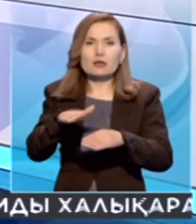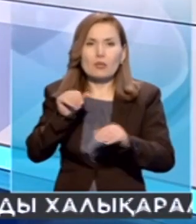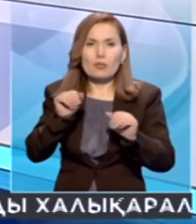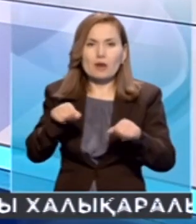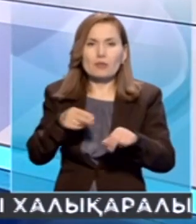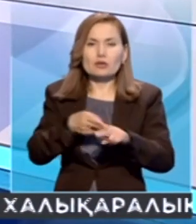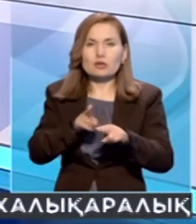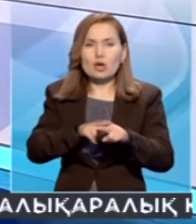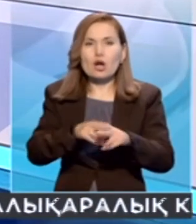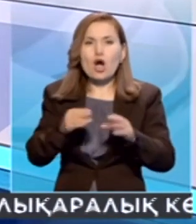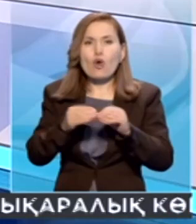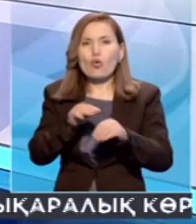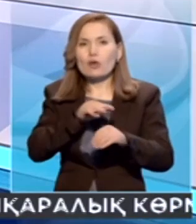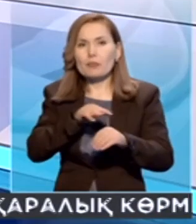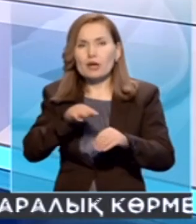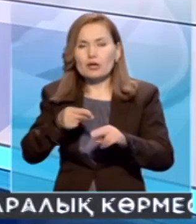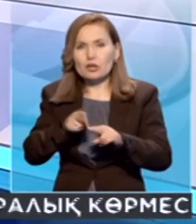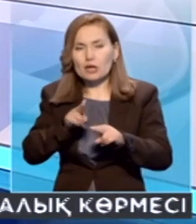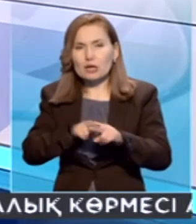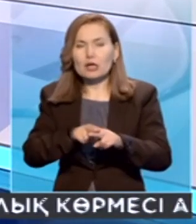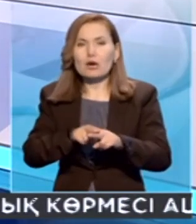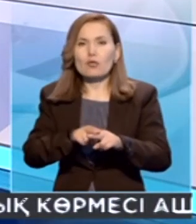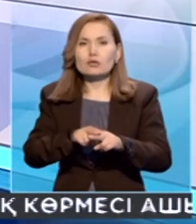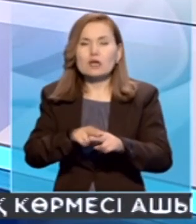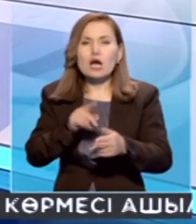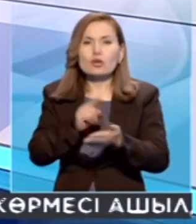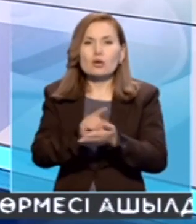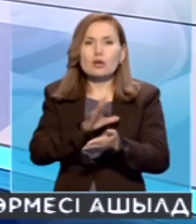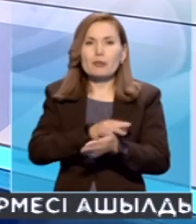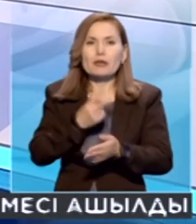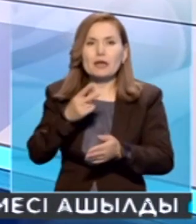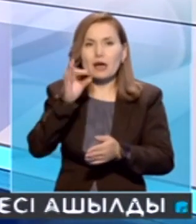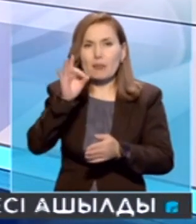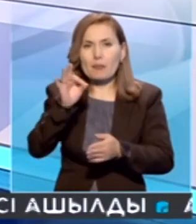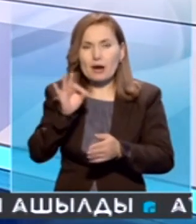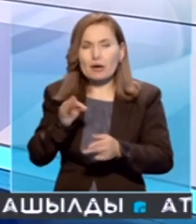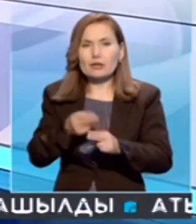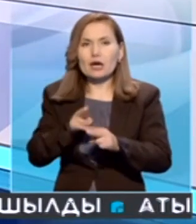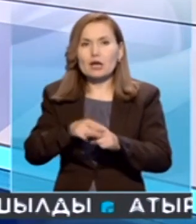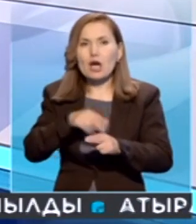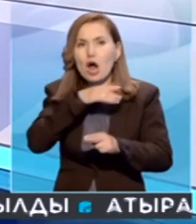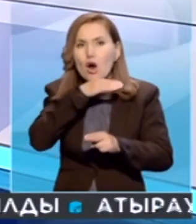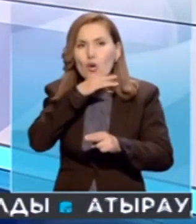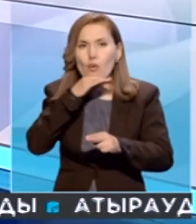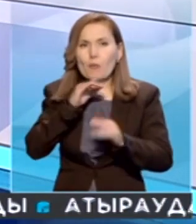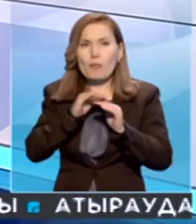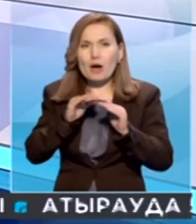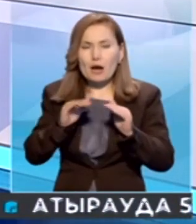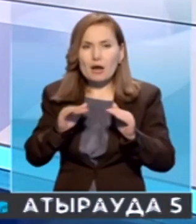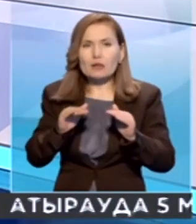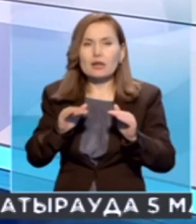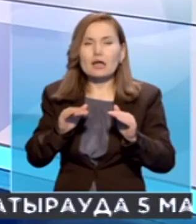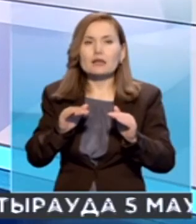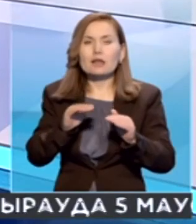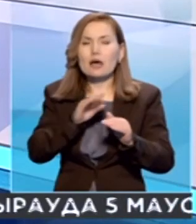несие көлемі 10 миллион теңгеден аспауы қажет. 2%-дық ипотека көппалалы аналар, мүмкіндігі шектеулі